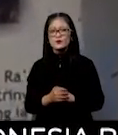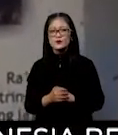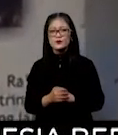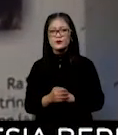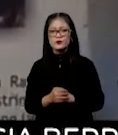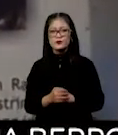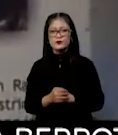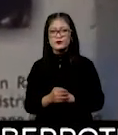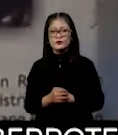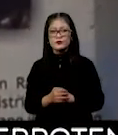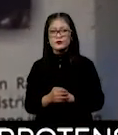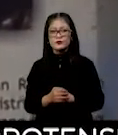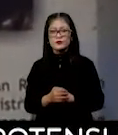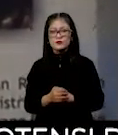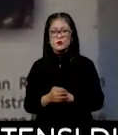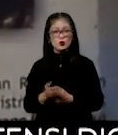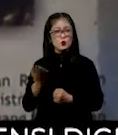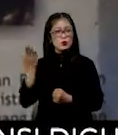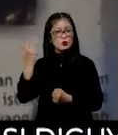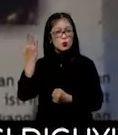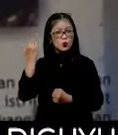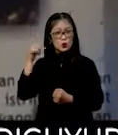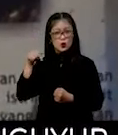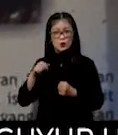mana dulu koran pikiran rakyat yang